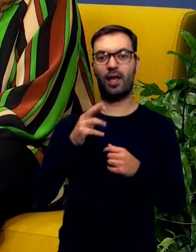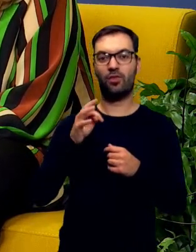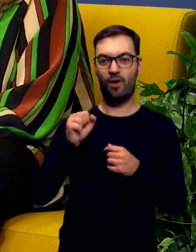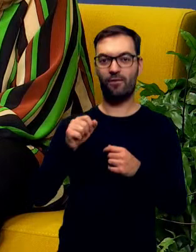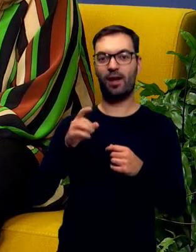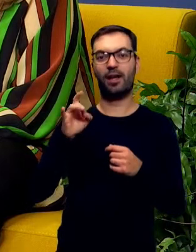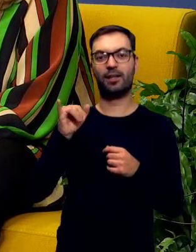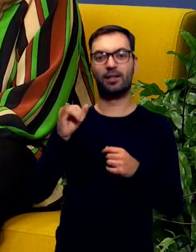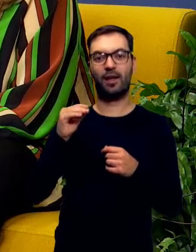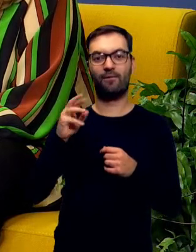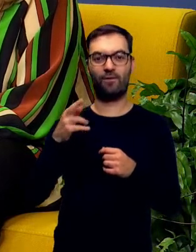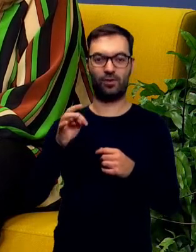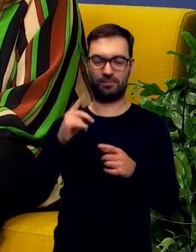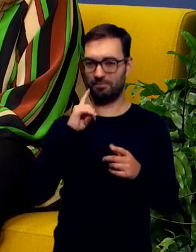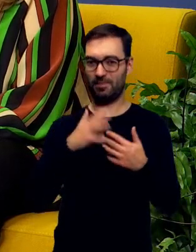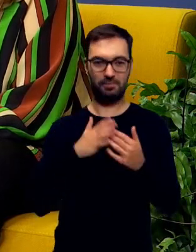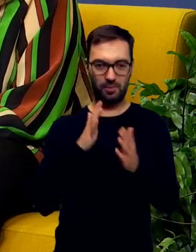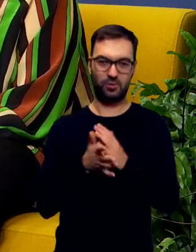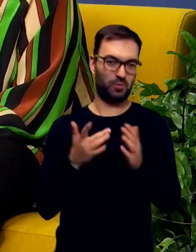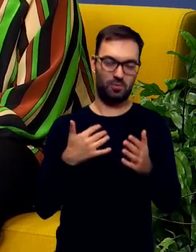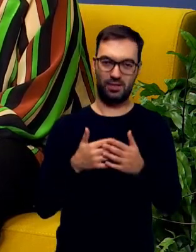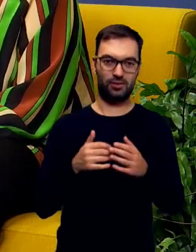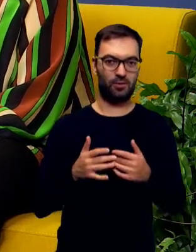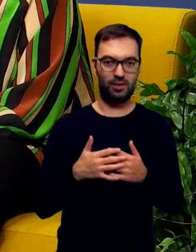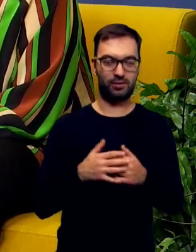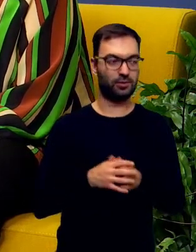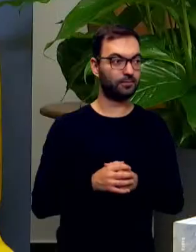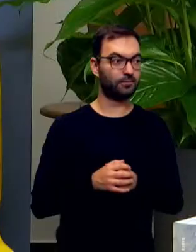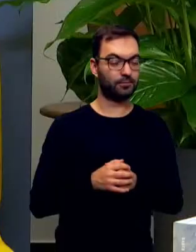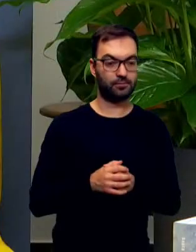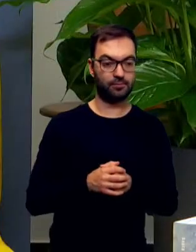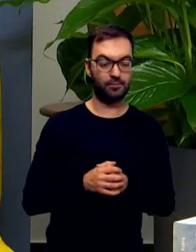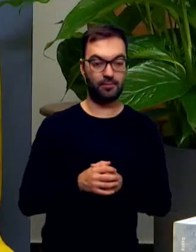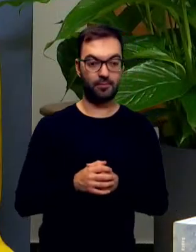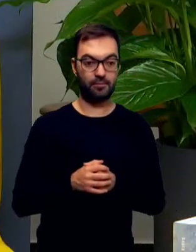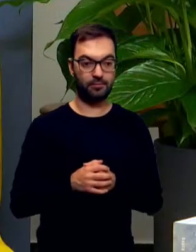na Giewont, jest blisko po prostu. Jasne.